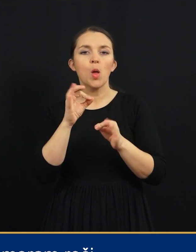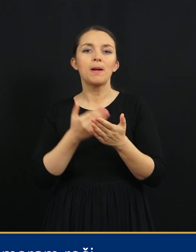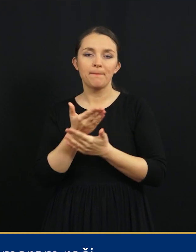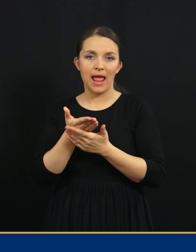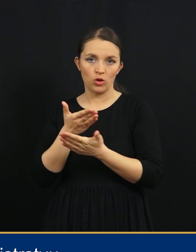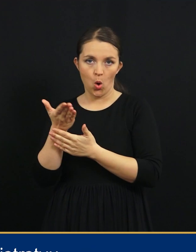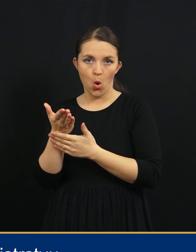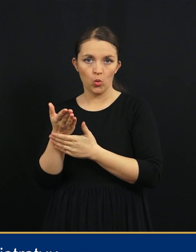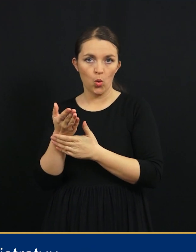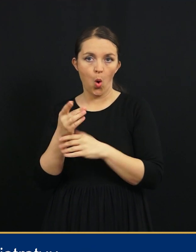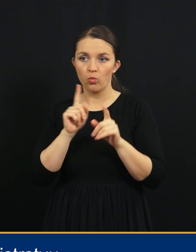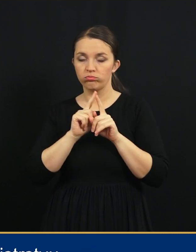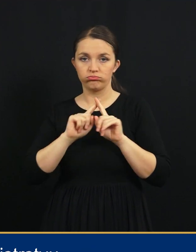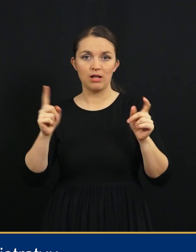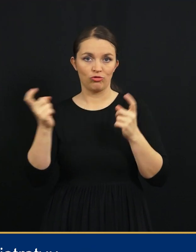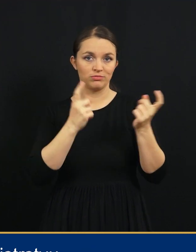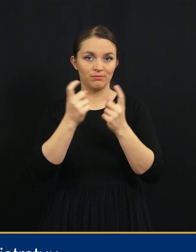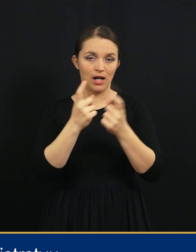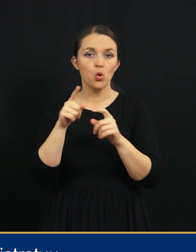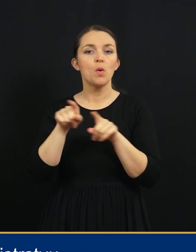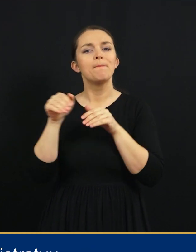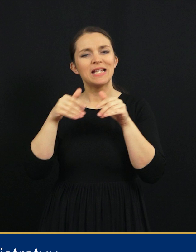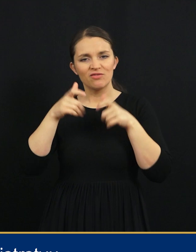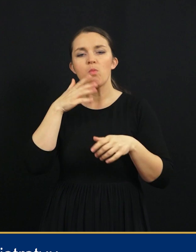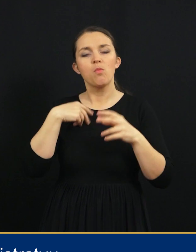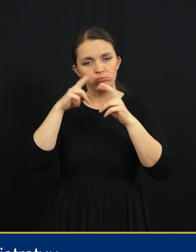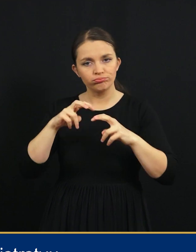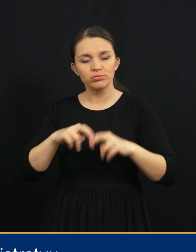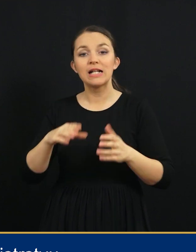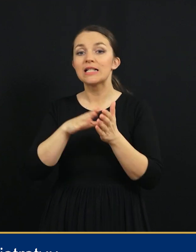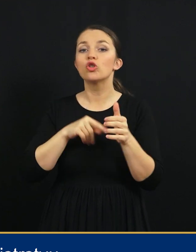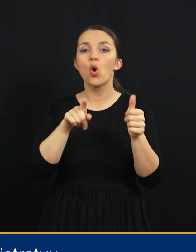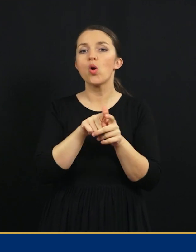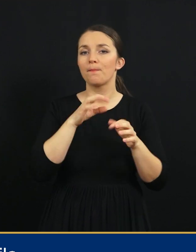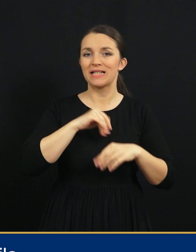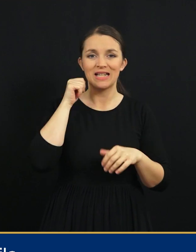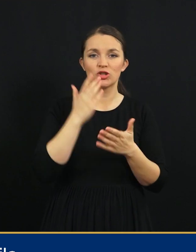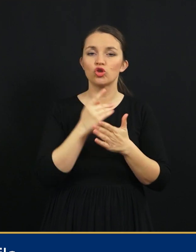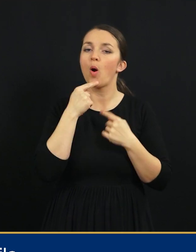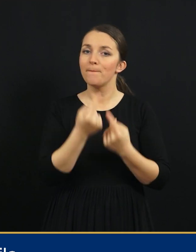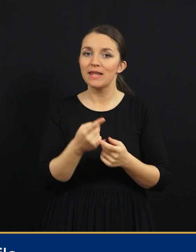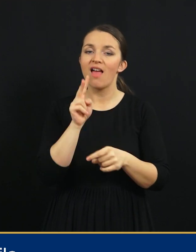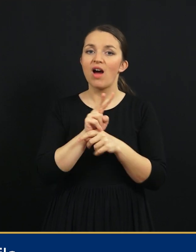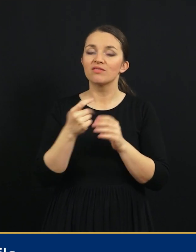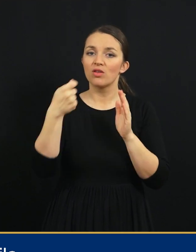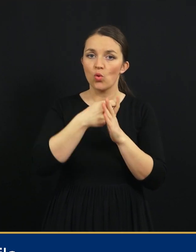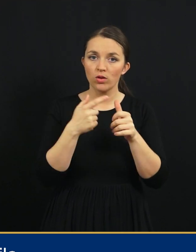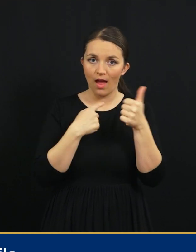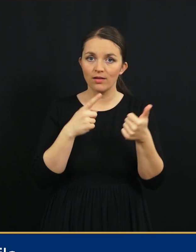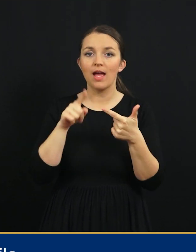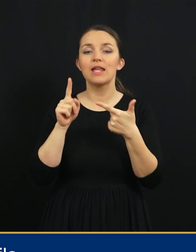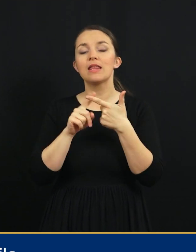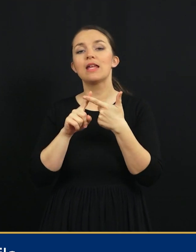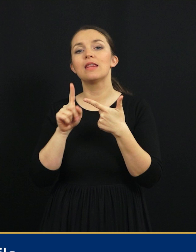dobrih predlogov z vseh strani, ki jih bomo na ministrstvu tudi preučili, začenši s tem, kar je že predsednica omenila, varstveni